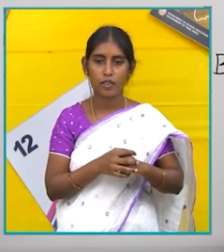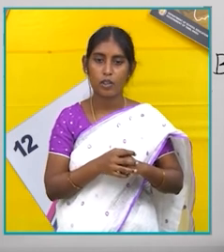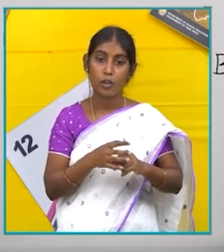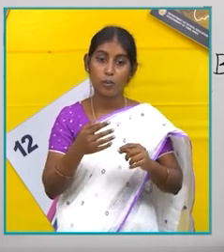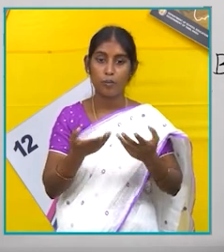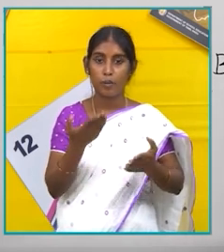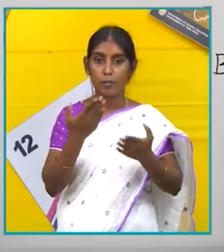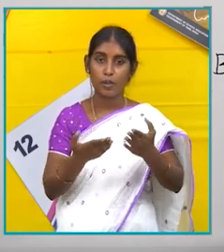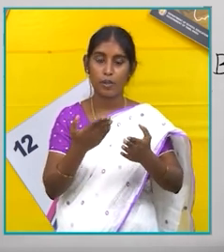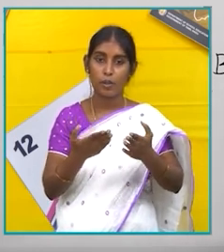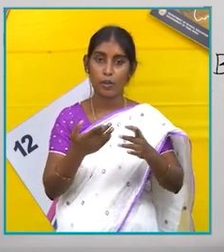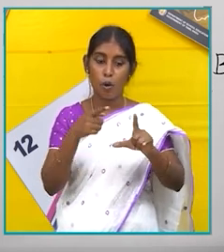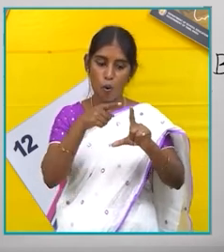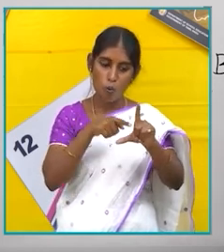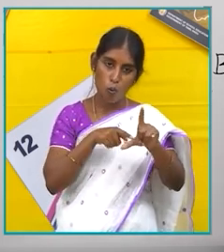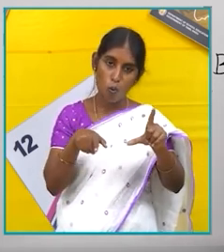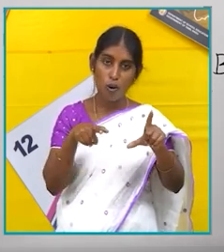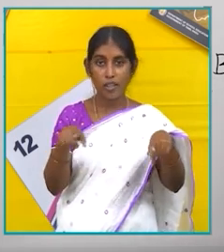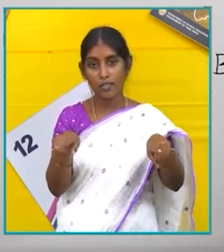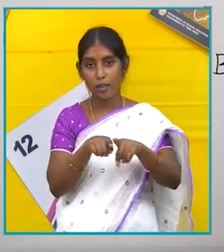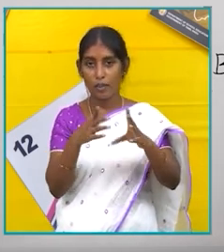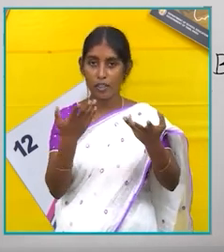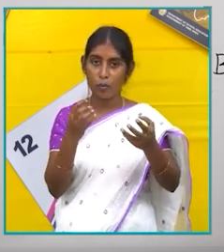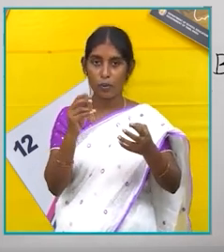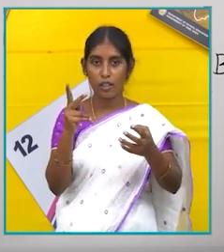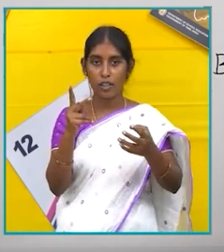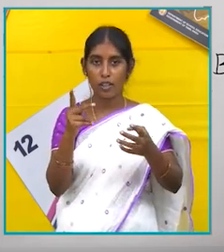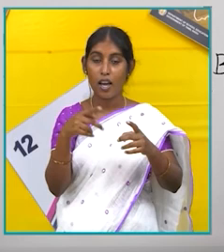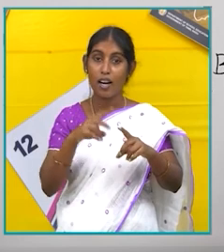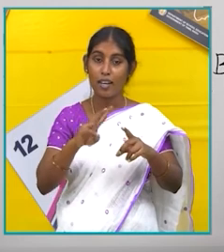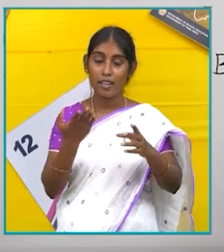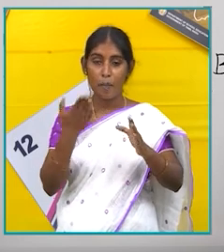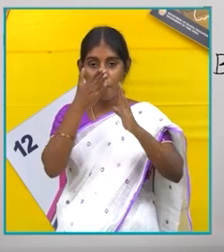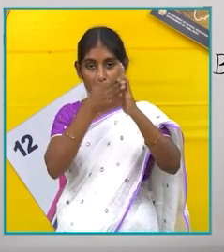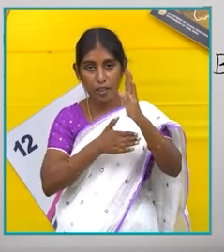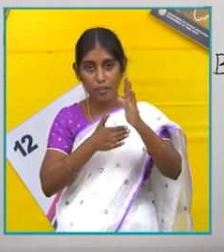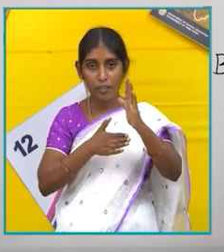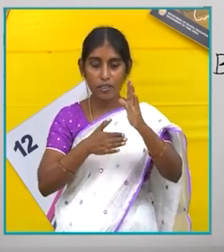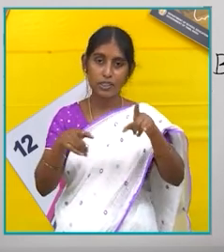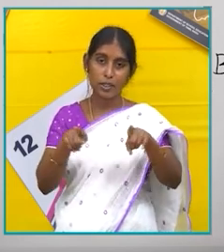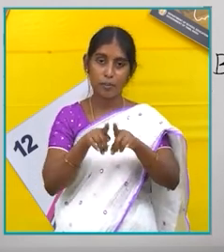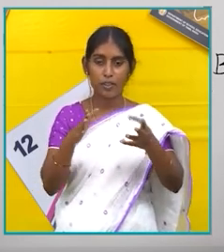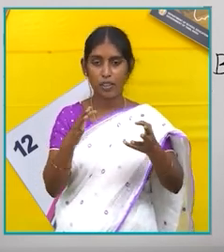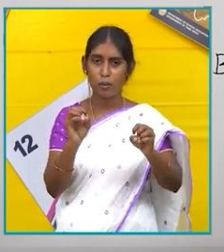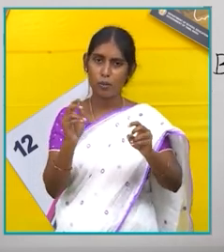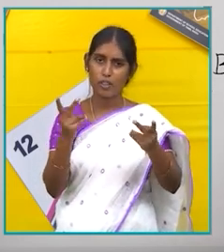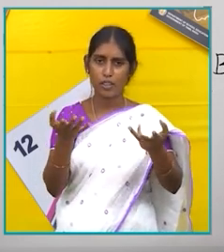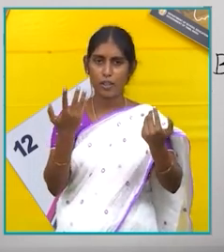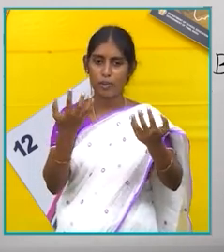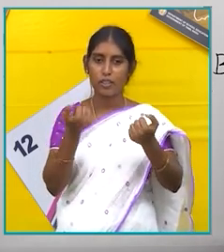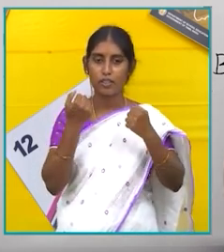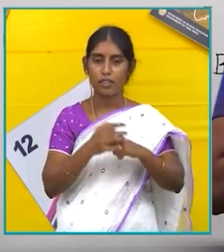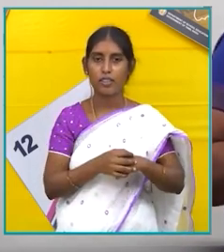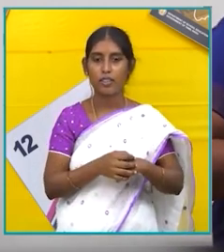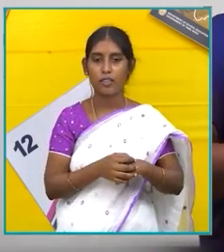இந்த மூணாவது பக்கம் எப்படி இருக்கலாம் சமமா இருந்ததுன்னா இந்த இவை இரண்டும் சர்வசம முக்கோணங்கள் சோ இதே மாதிரி